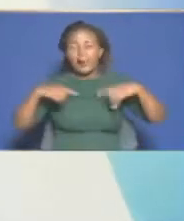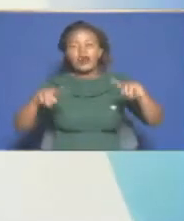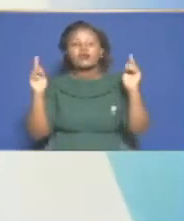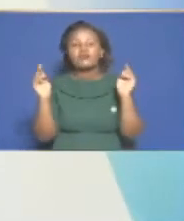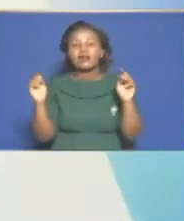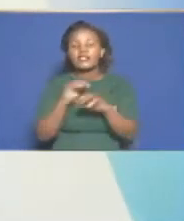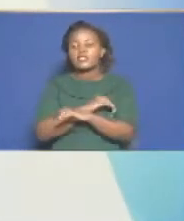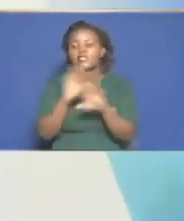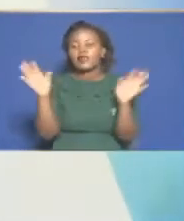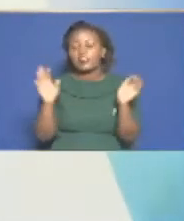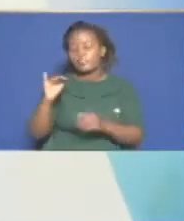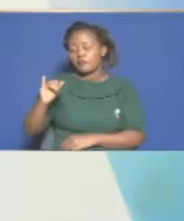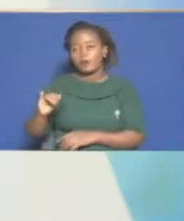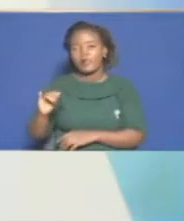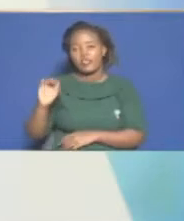bayana na